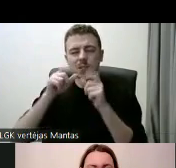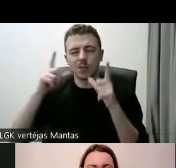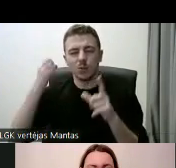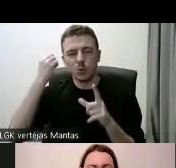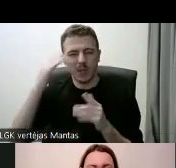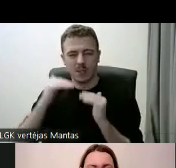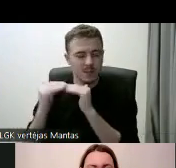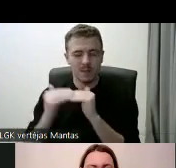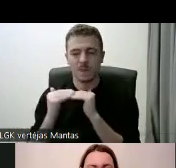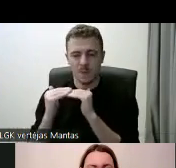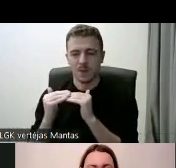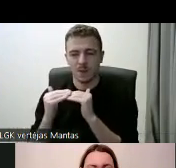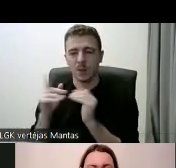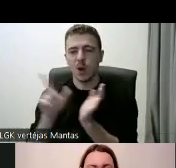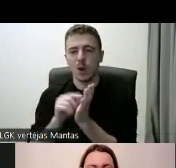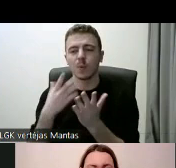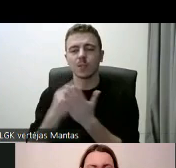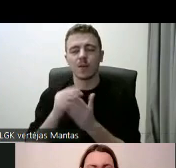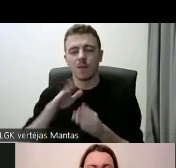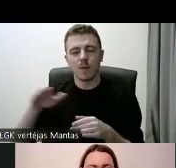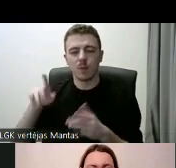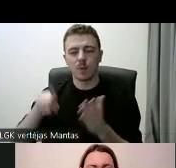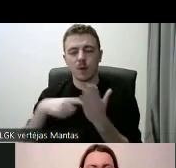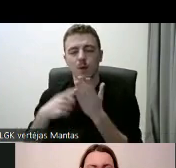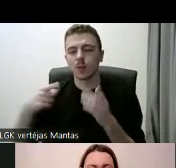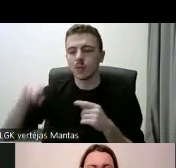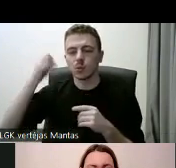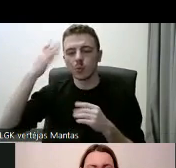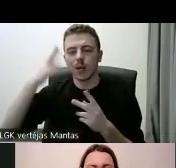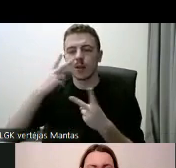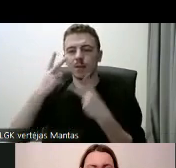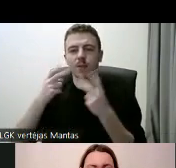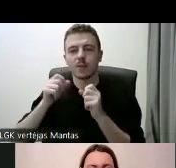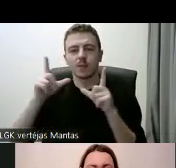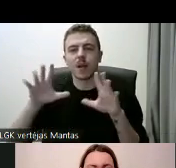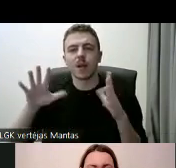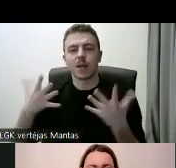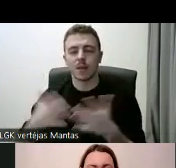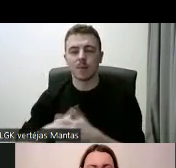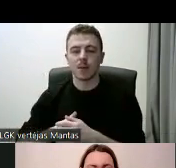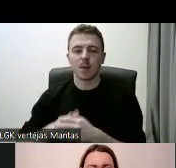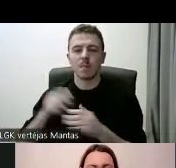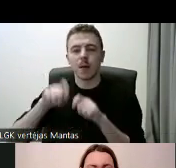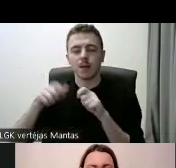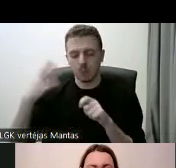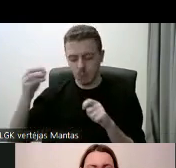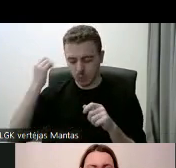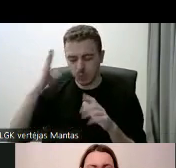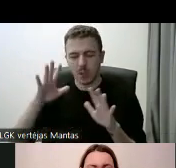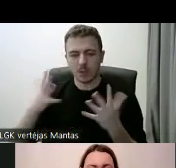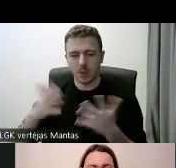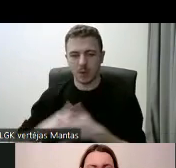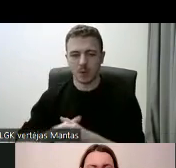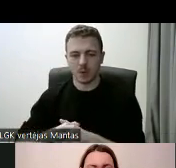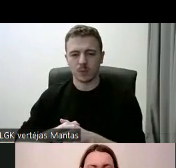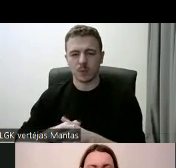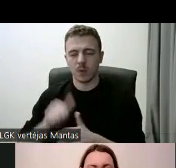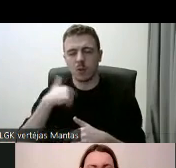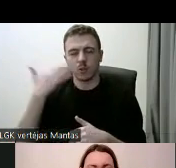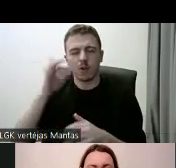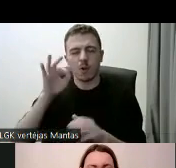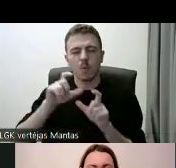Ir jūs turite paklausyti savo mokinių, kaip jie supranta tą viziją ir patikrinti jų supratimą. Jeigu aš galvoju apie mokyklą, tai